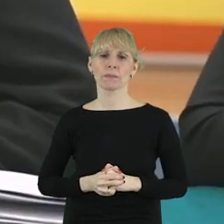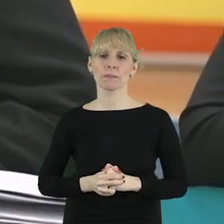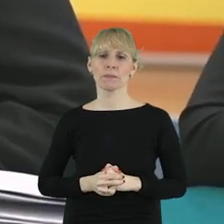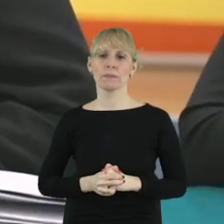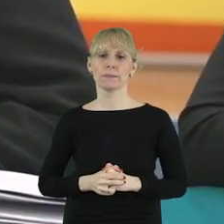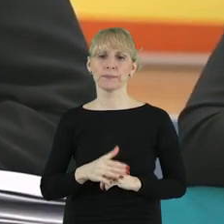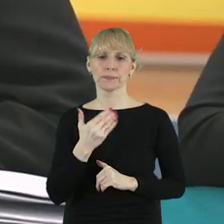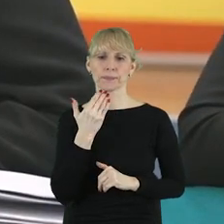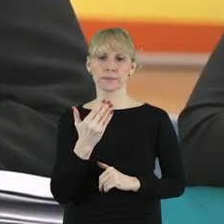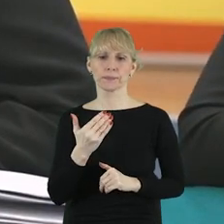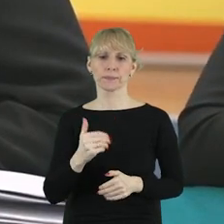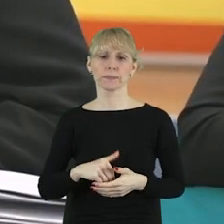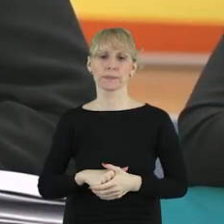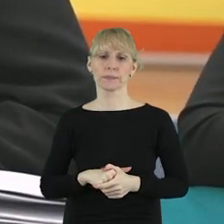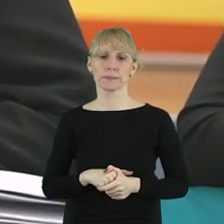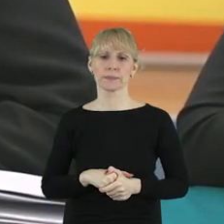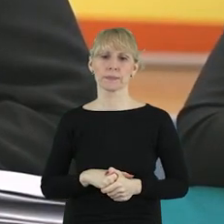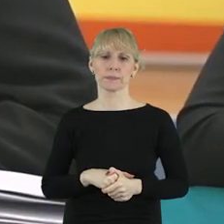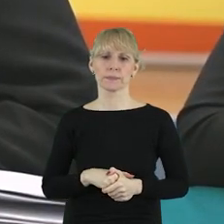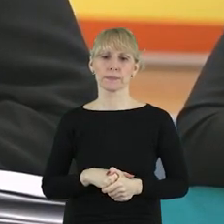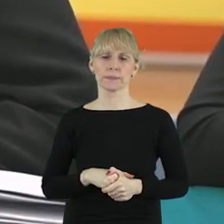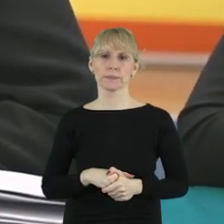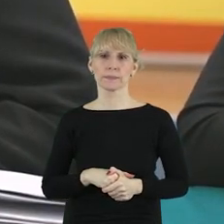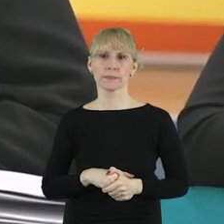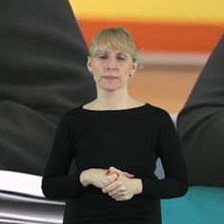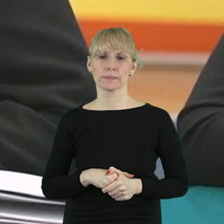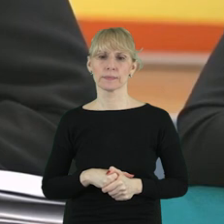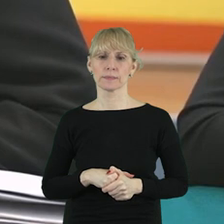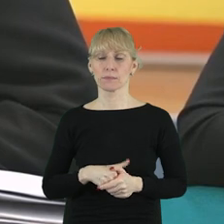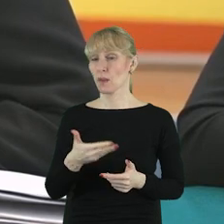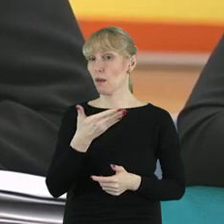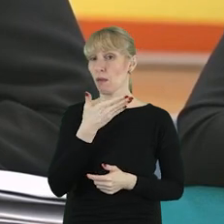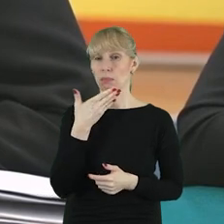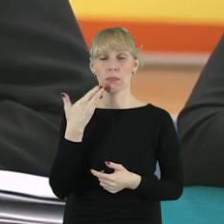Nie ma wszystkich Państwa radnych wnioskodawców obecnych na sali.